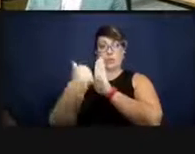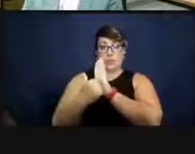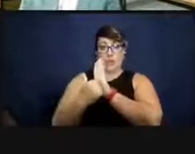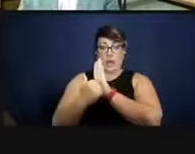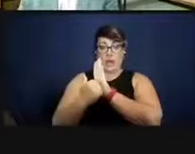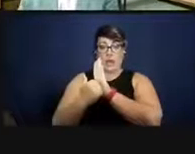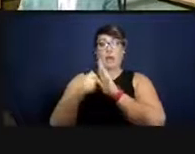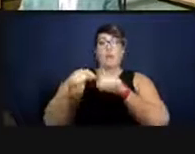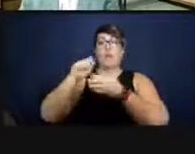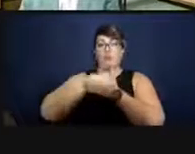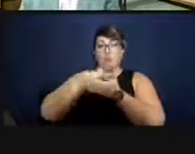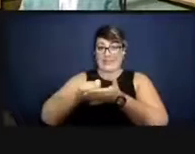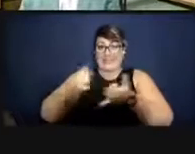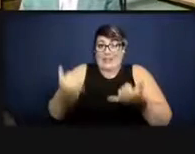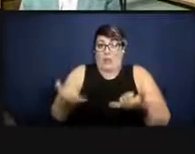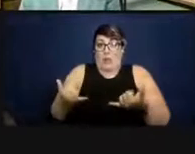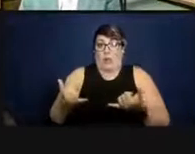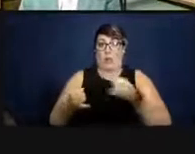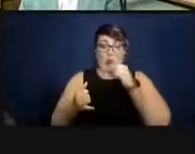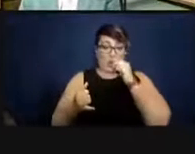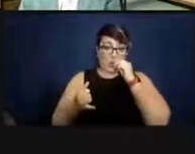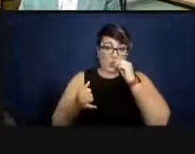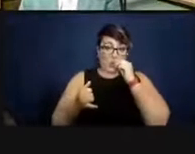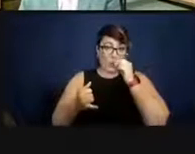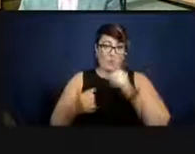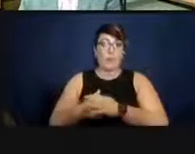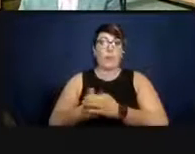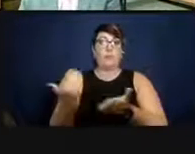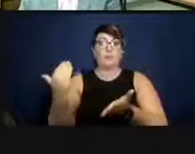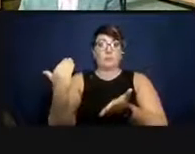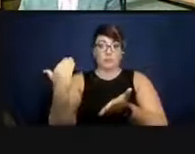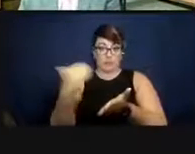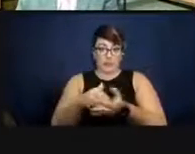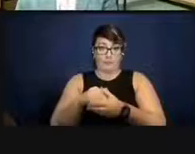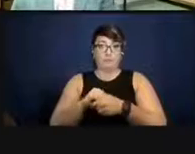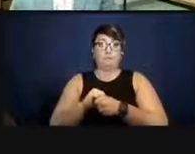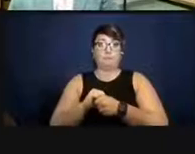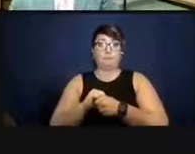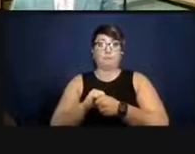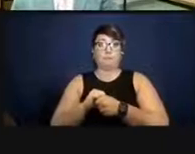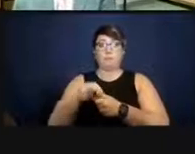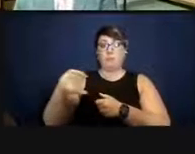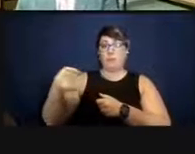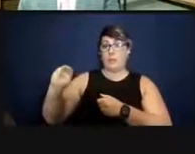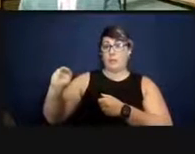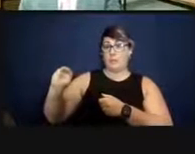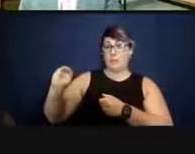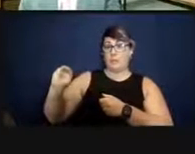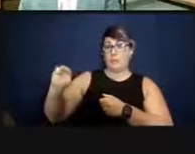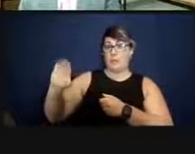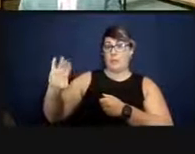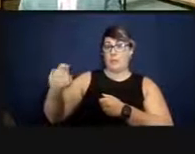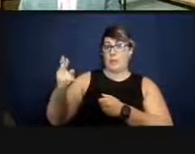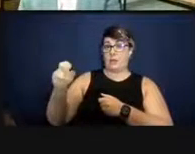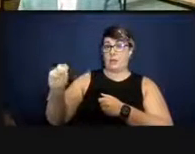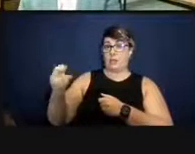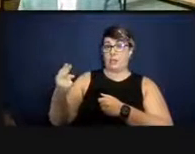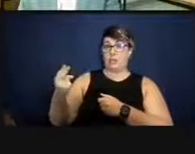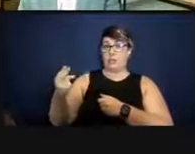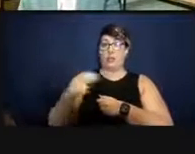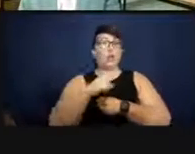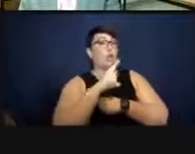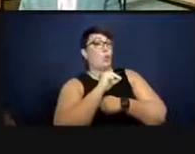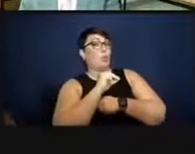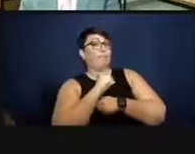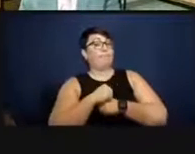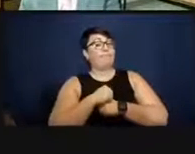على الاستمرار بجدول الأعمال كما هو مكتوب عليه الآن. وأريد عضو المجلس